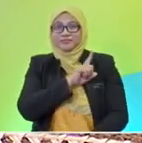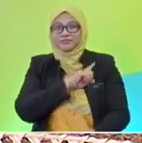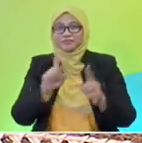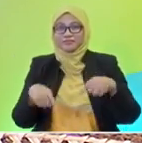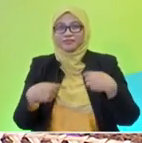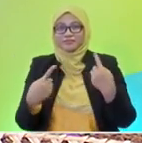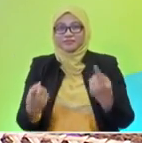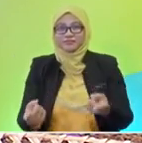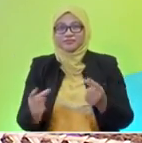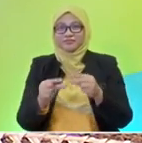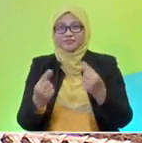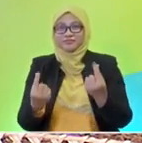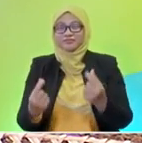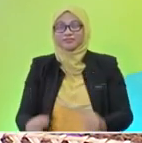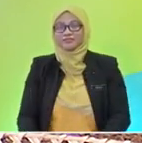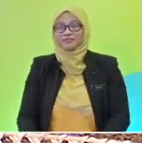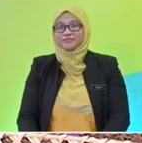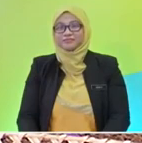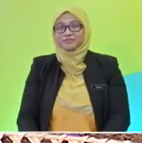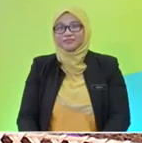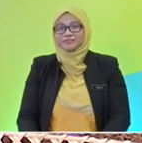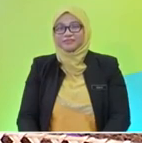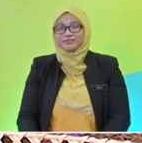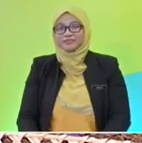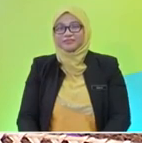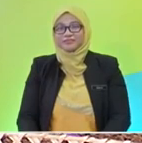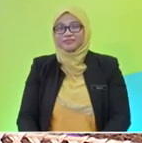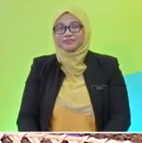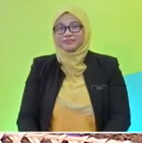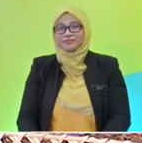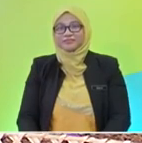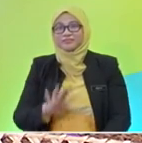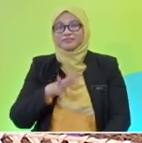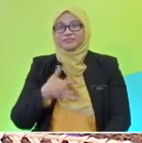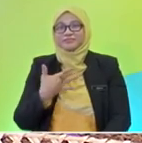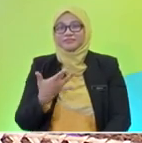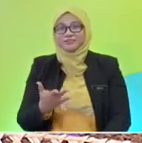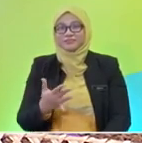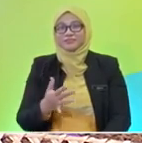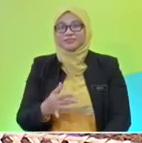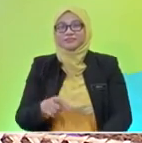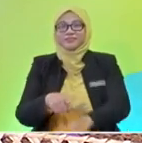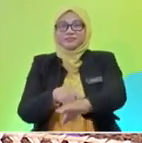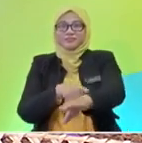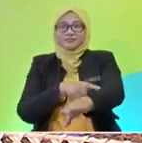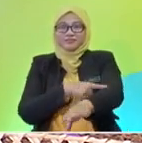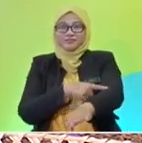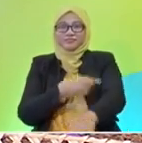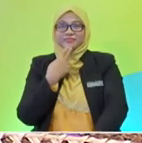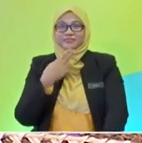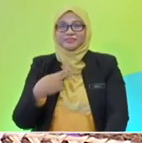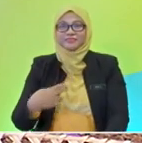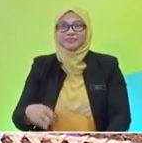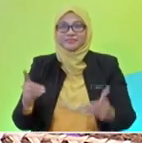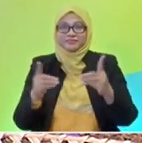Tapi akhirnya gi. Gi. Bukan gi. Kan. Cuba cari yang lain. Saya rasa yang ini, cikgu. Okey, cuba. Panjang umur, jumpa